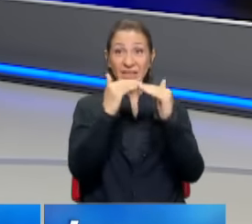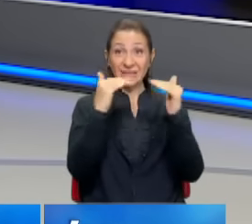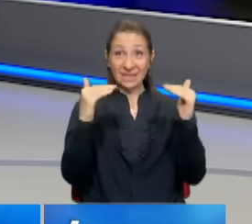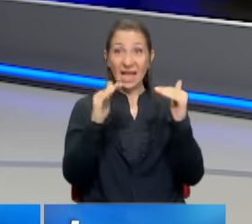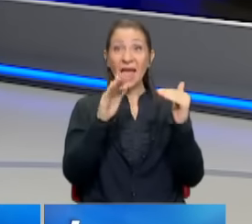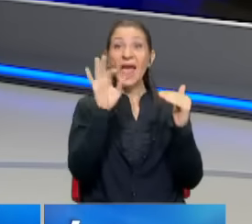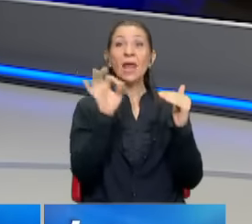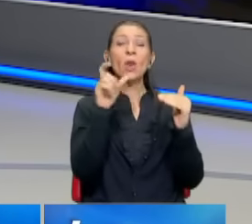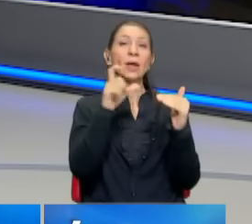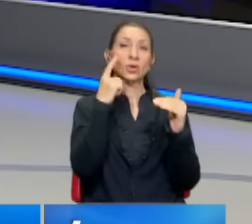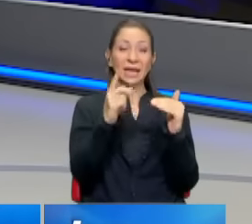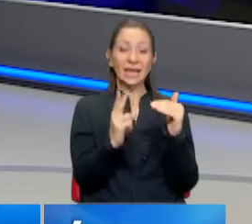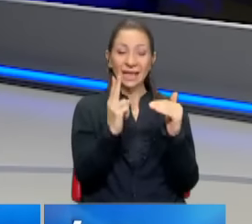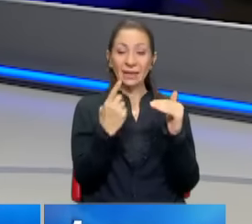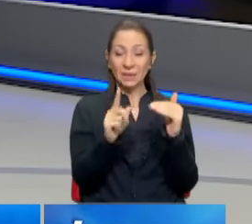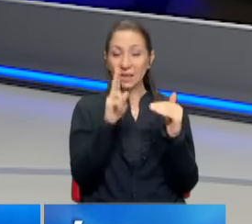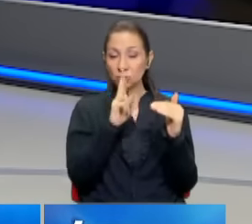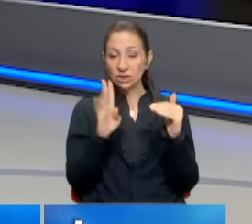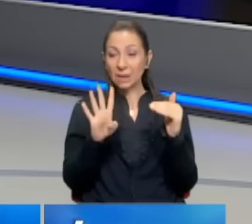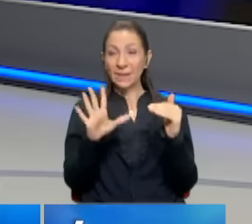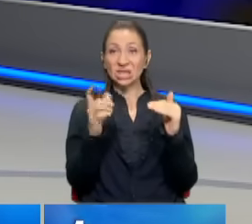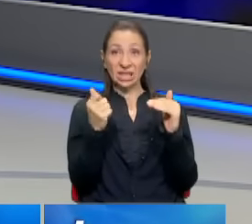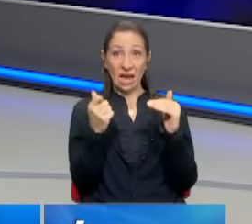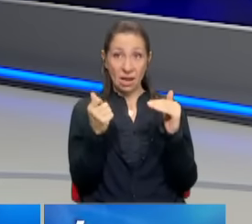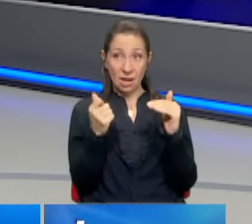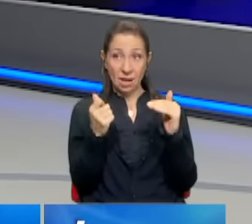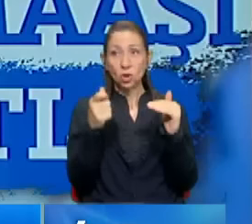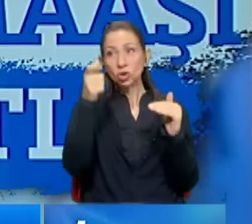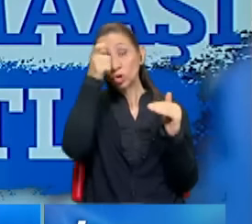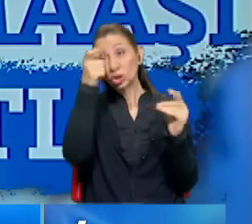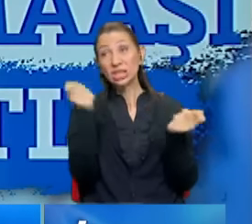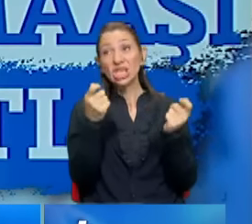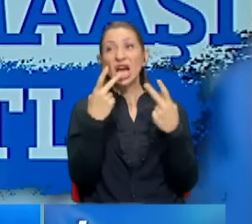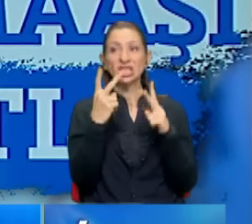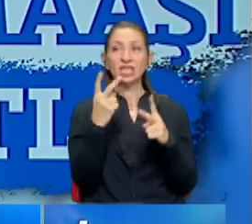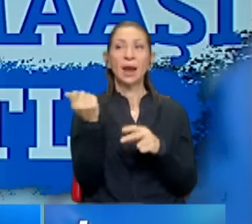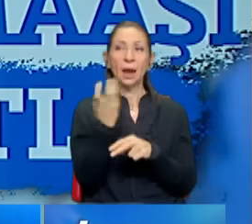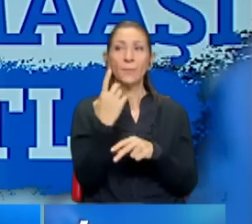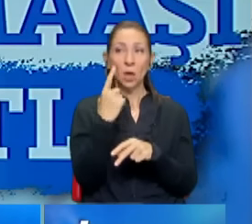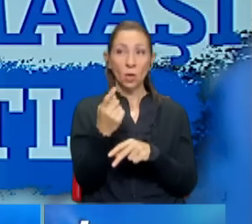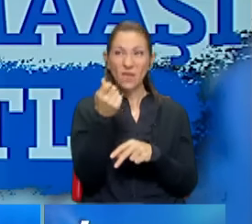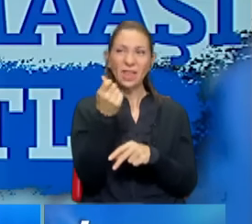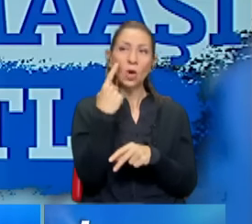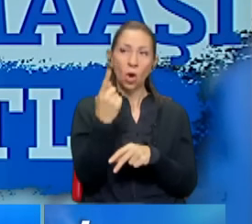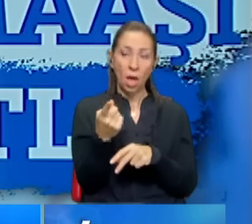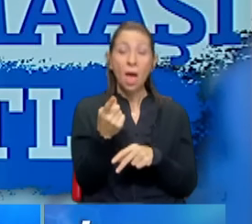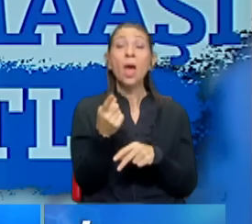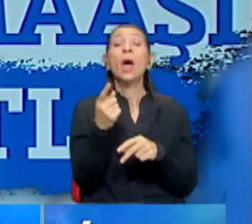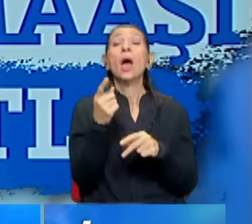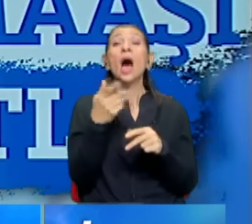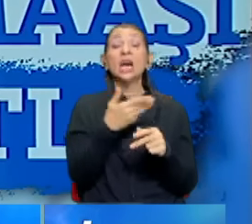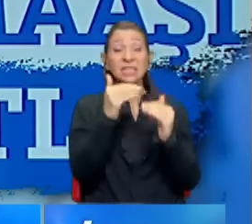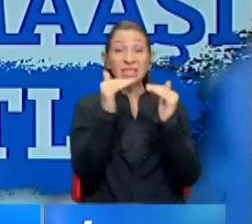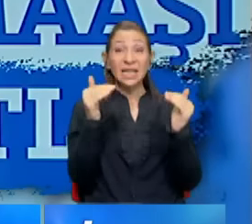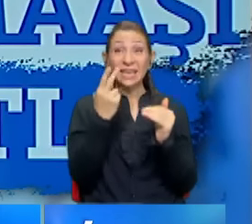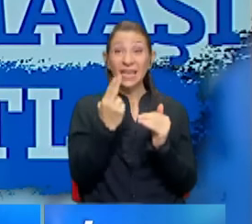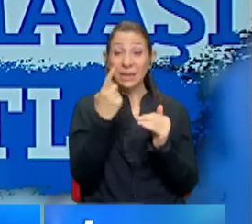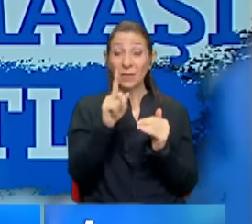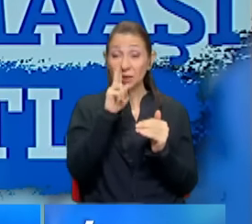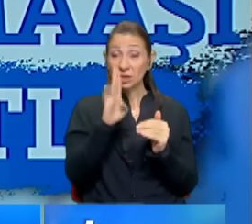sınırı Eylül ayında 7.245 liraymış Türk İş'in açıkladığı rakamlara göre. Açlık sınırı